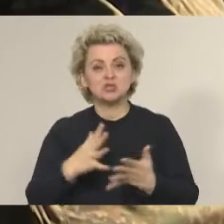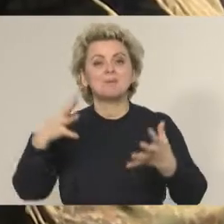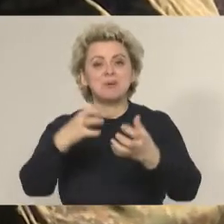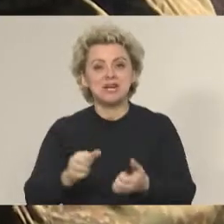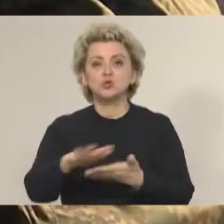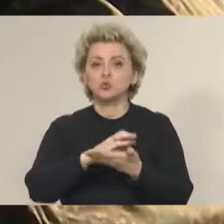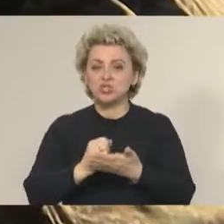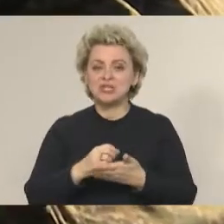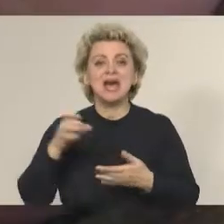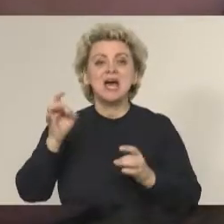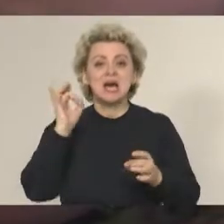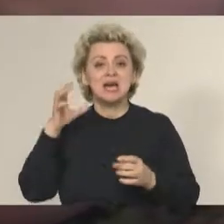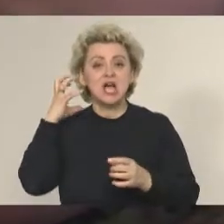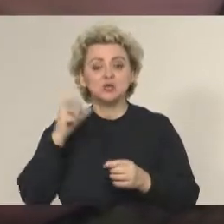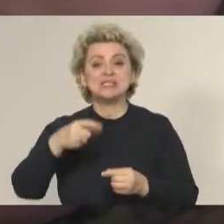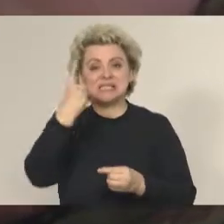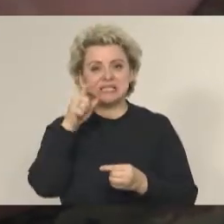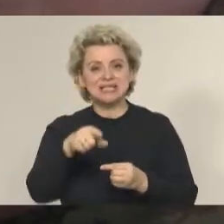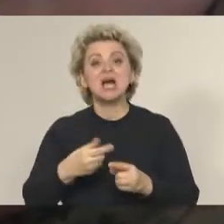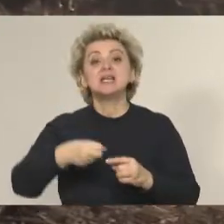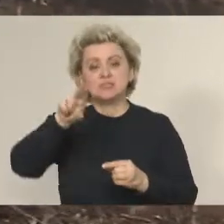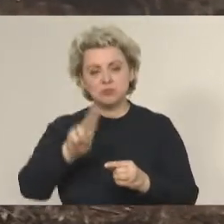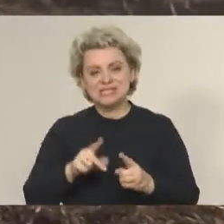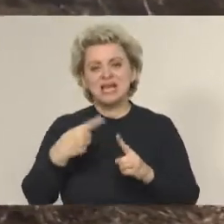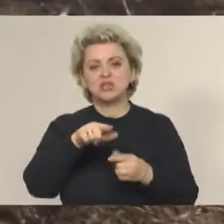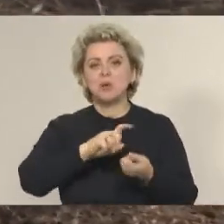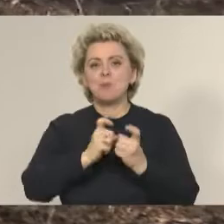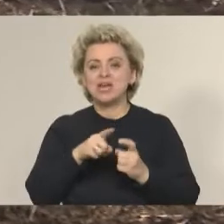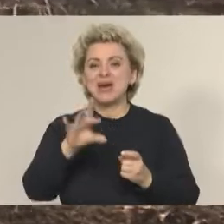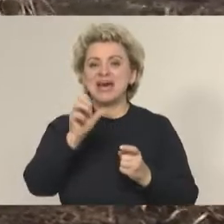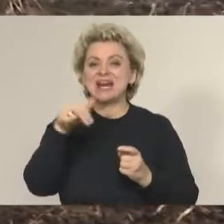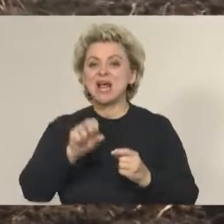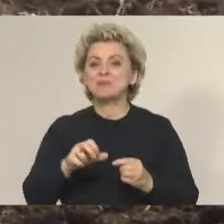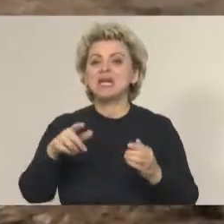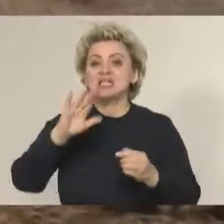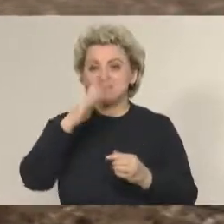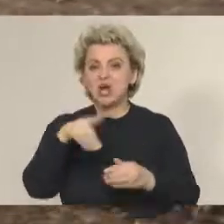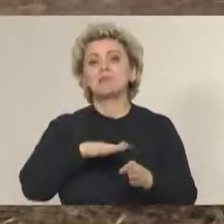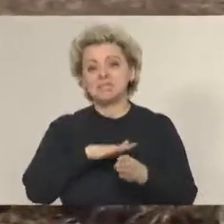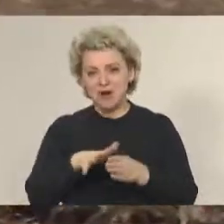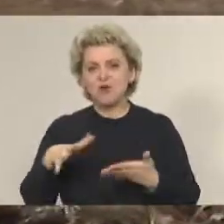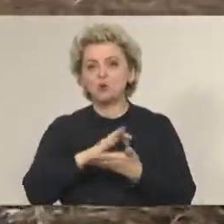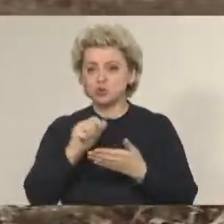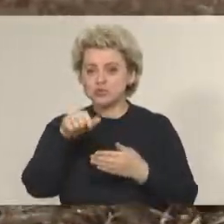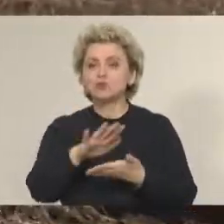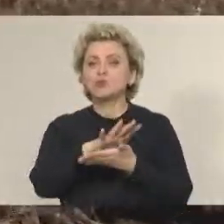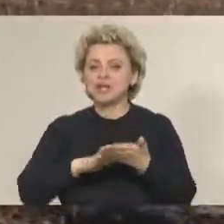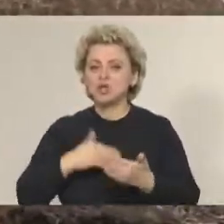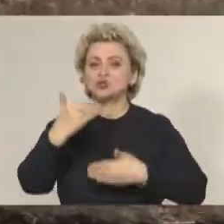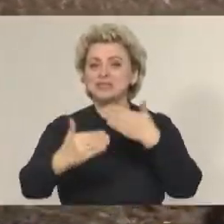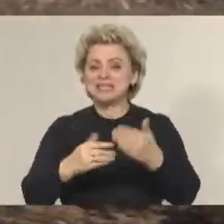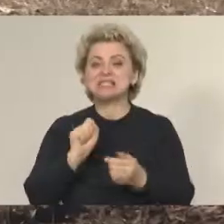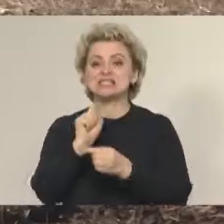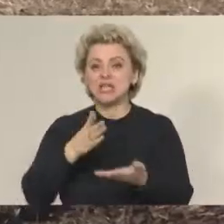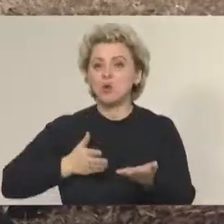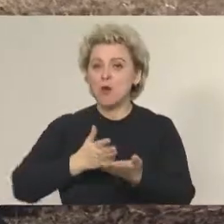и подавить радиосигнал. Специалисты радиоэлектронной борьбы, сокращенно РЭП, с диверсантами справляются и продолжают идти по